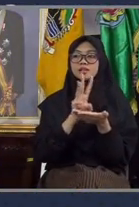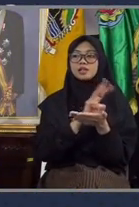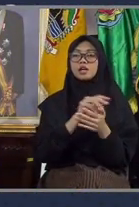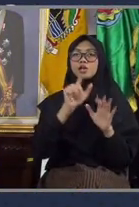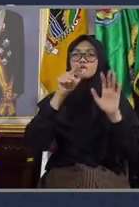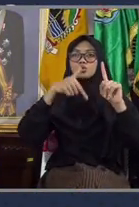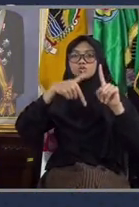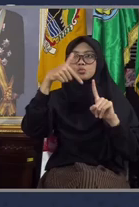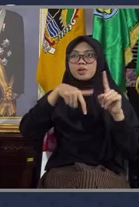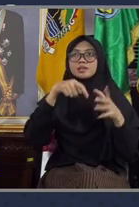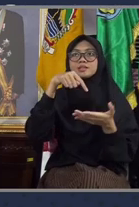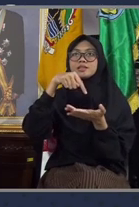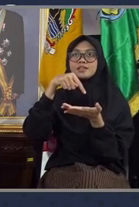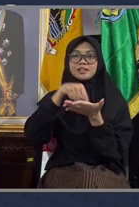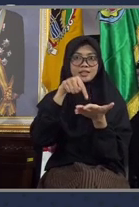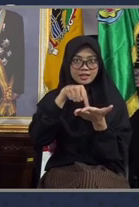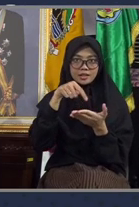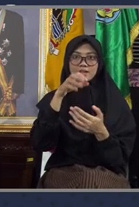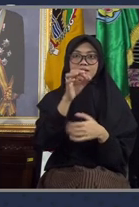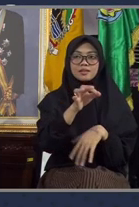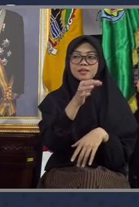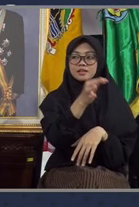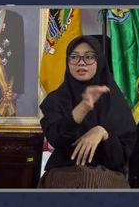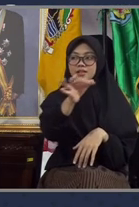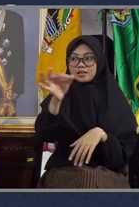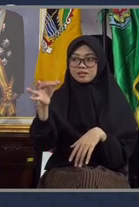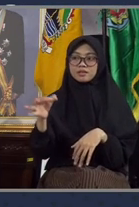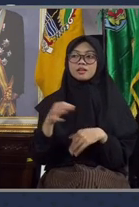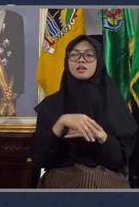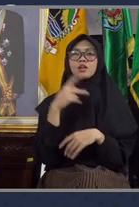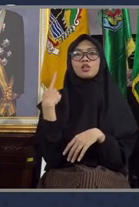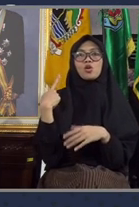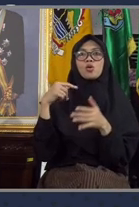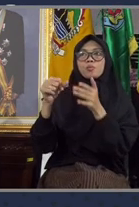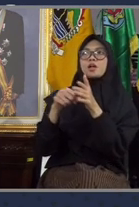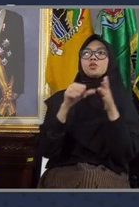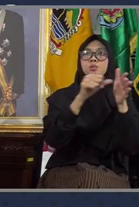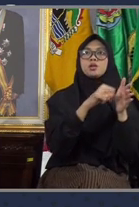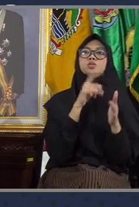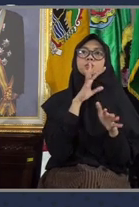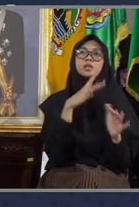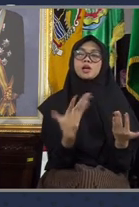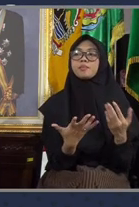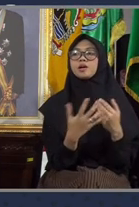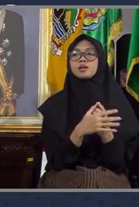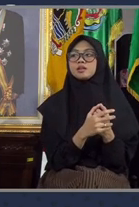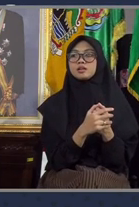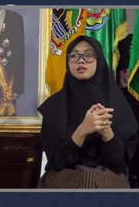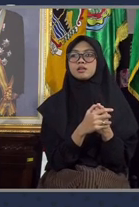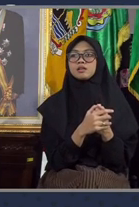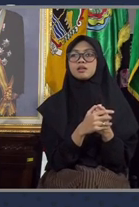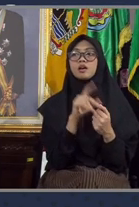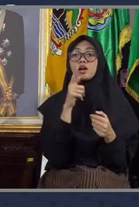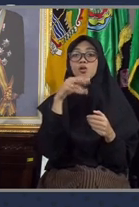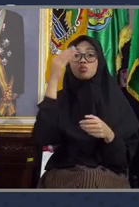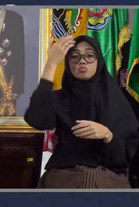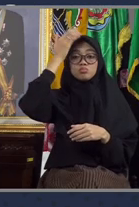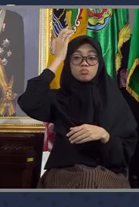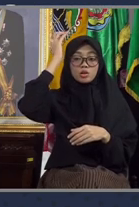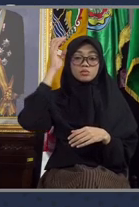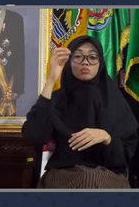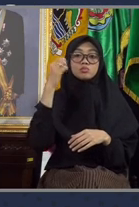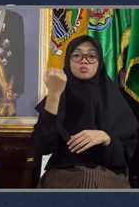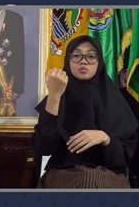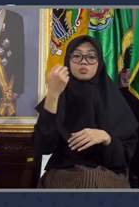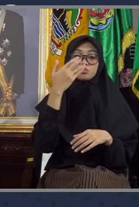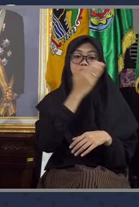titik, 20 titik. Bisa enggak kami dibantu A, B, C, D ke Pak Wali Kota? Iya, Pak. Kalau enggak bisa, Pak Gubernur bisa bantu enggak? Kalau